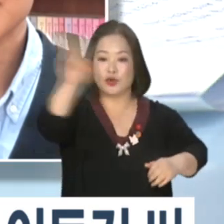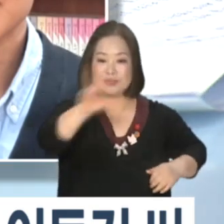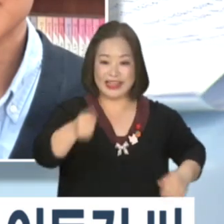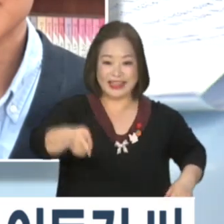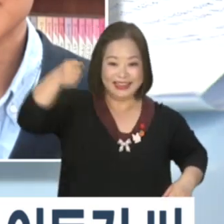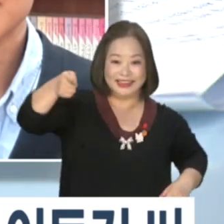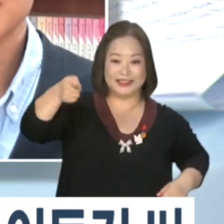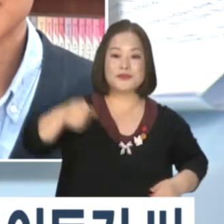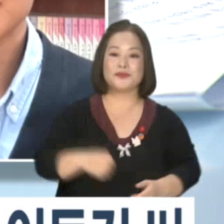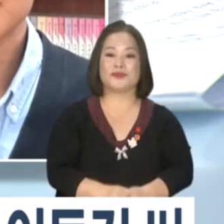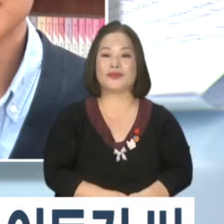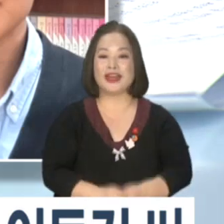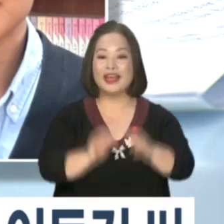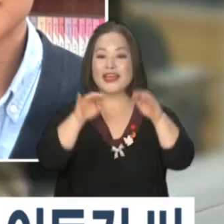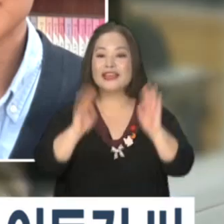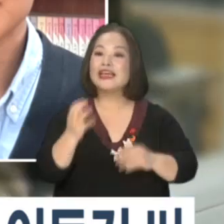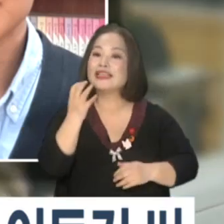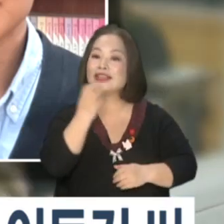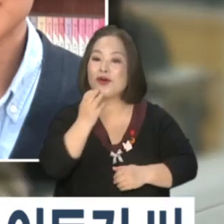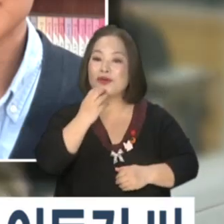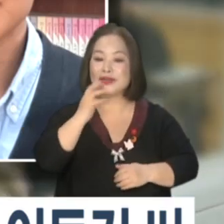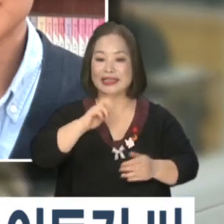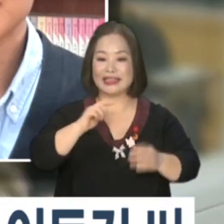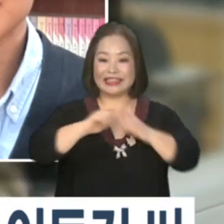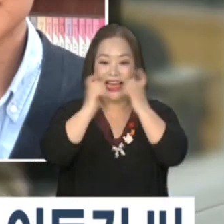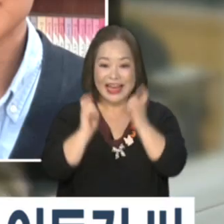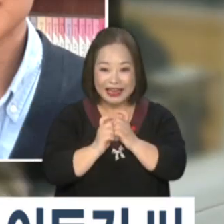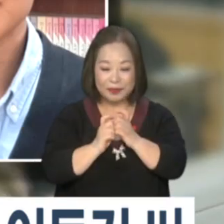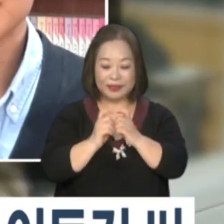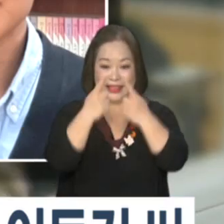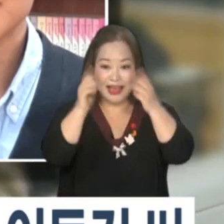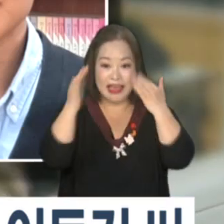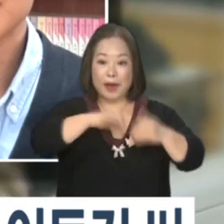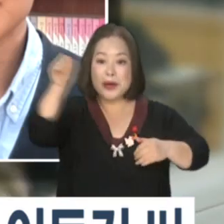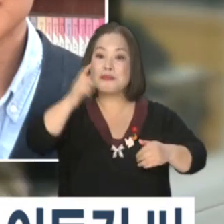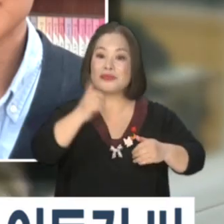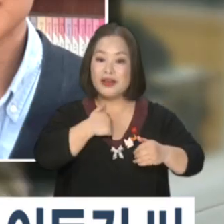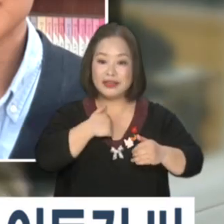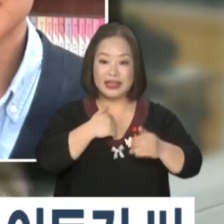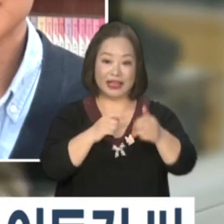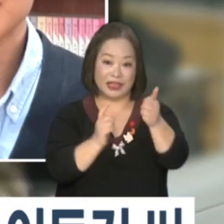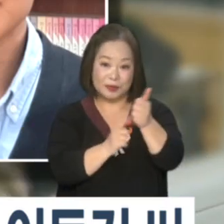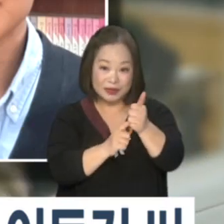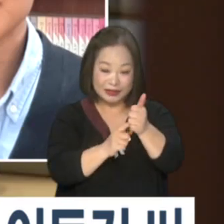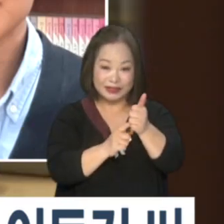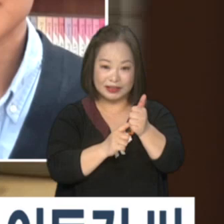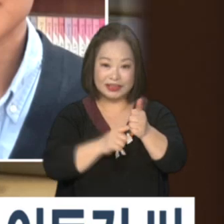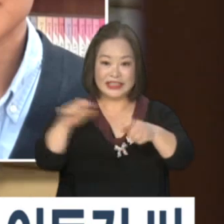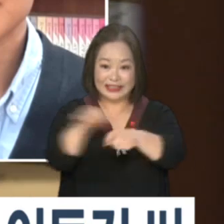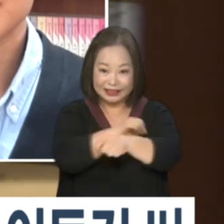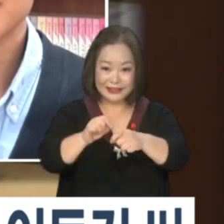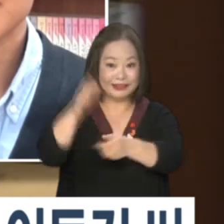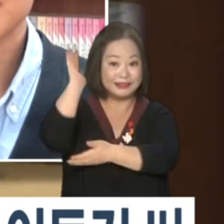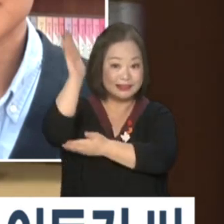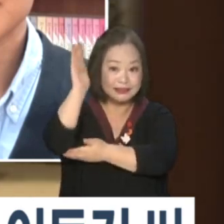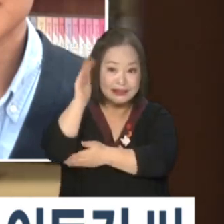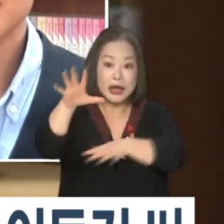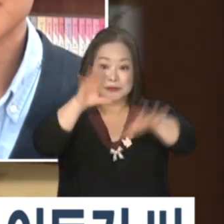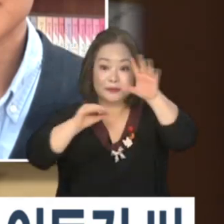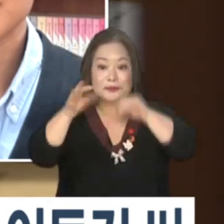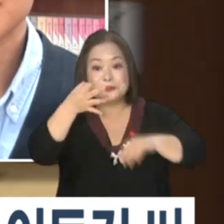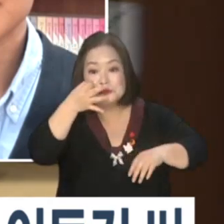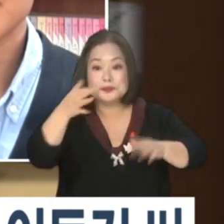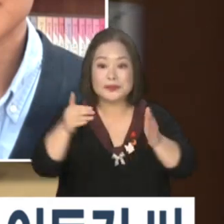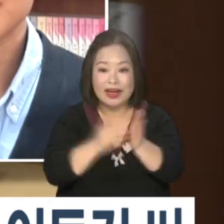차지했습니다 앞서 서울의 한 사립대 의대에 합격했던 이씨는 재수 기간 수능 특강 위주로 개념을 익혔고